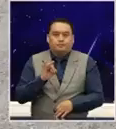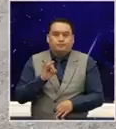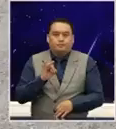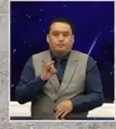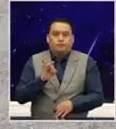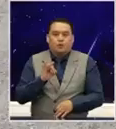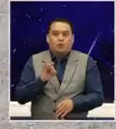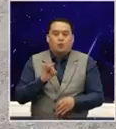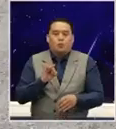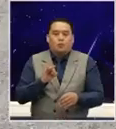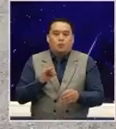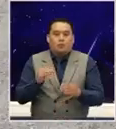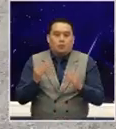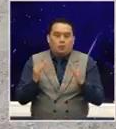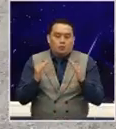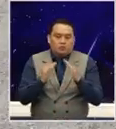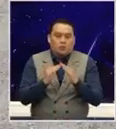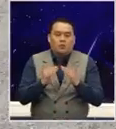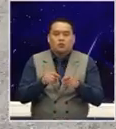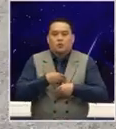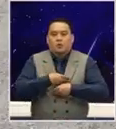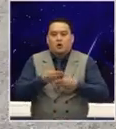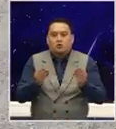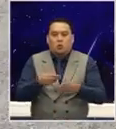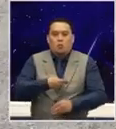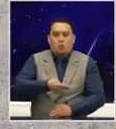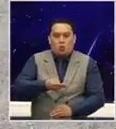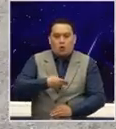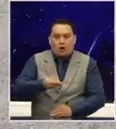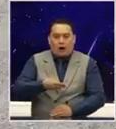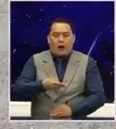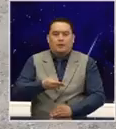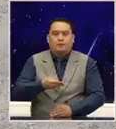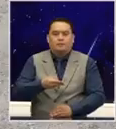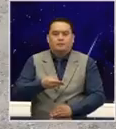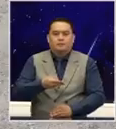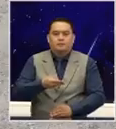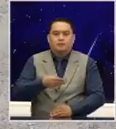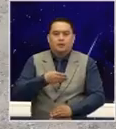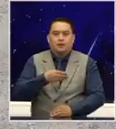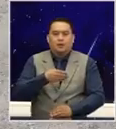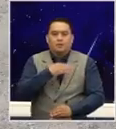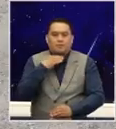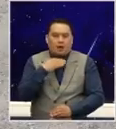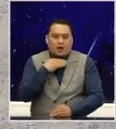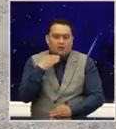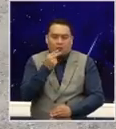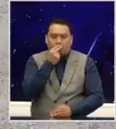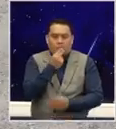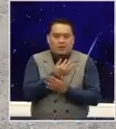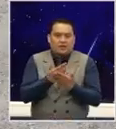собирают гуманитарный конвой, где, значит, и мука, и, значит, мясные продукты